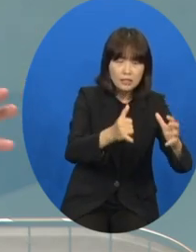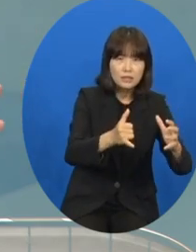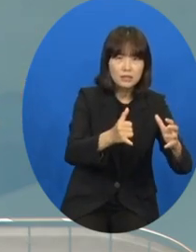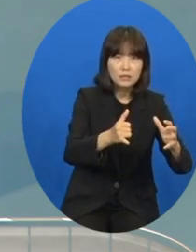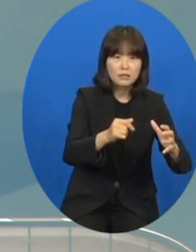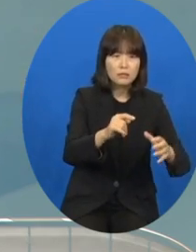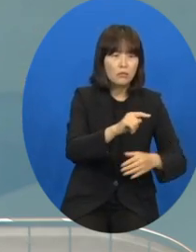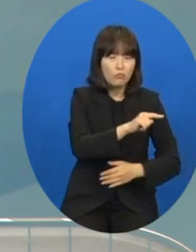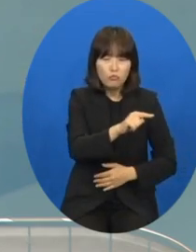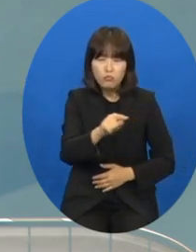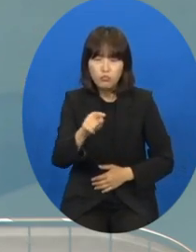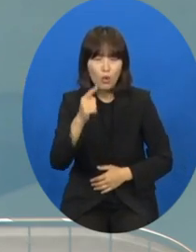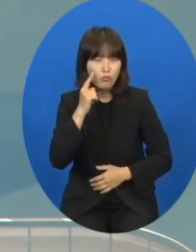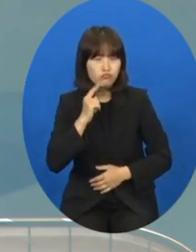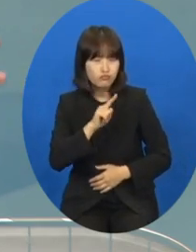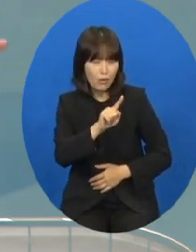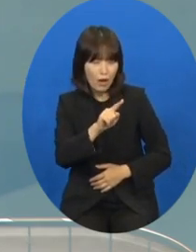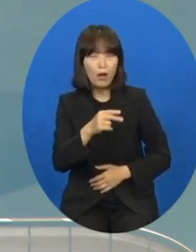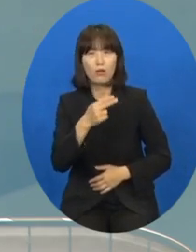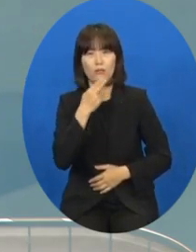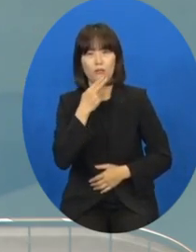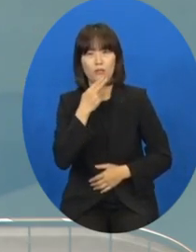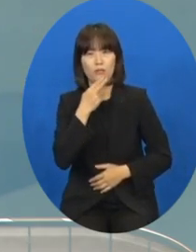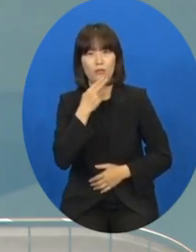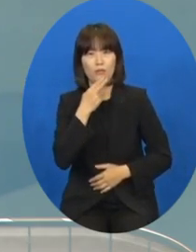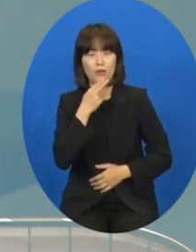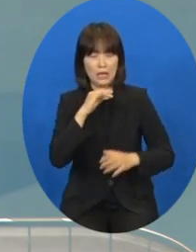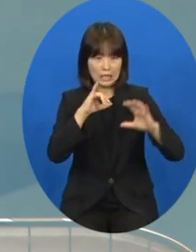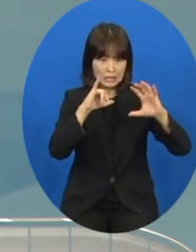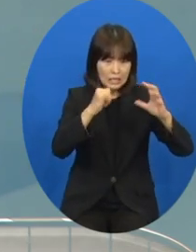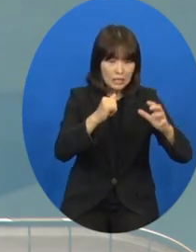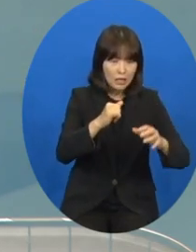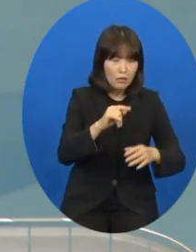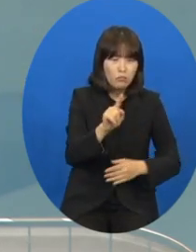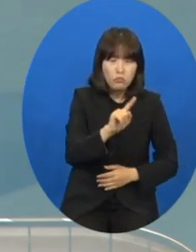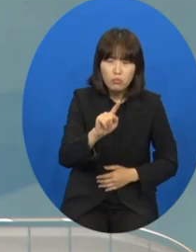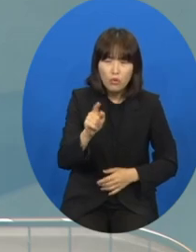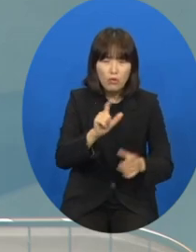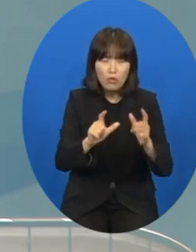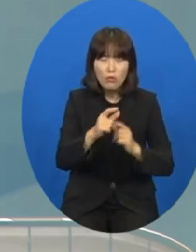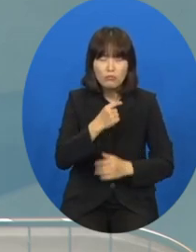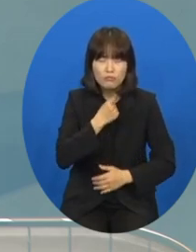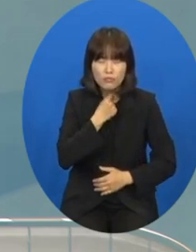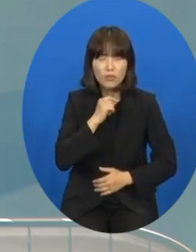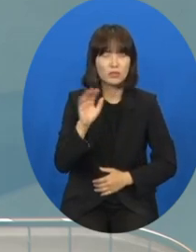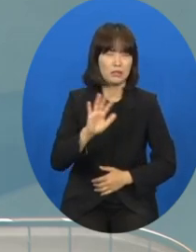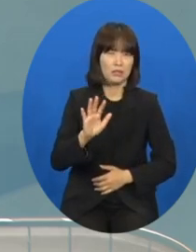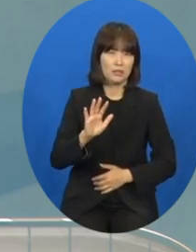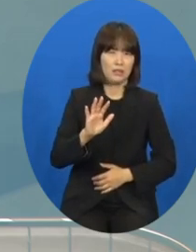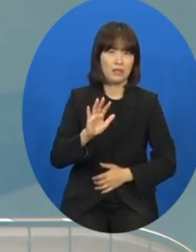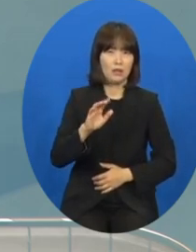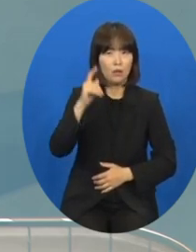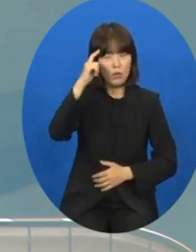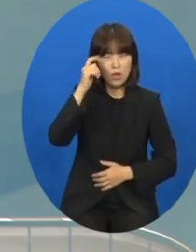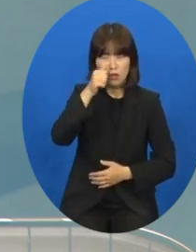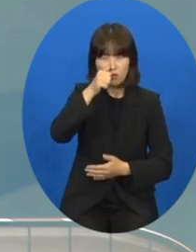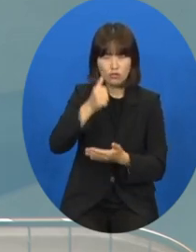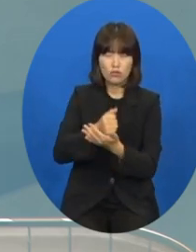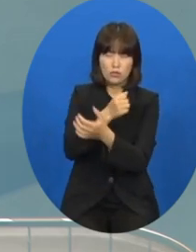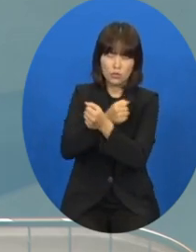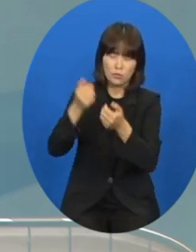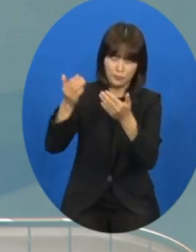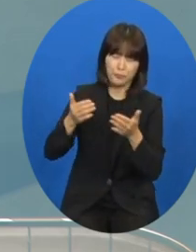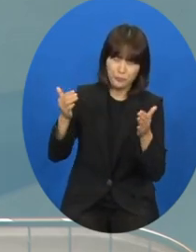것도 부럽지 않아요. 세상에 그 어떤 것도 더 이상 바라지도 않아요. 속죄함을 받았다. 모든 죄가 사함